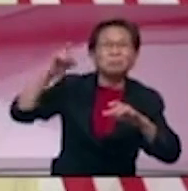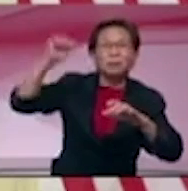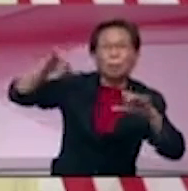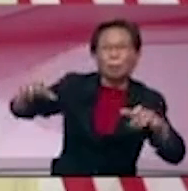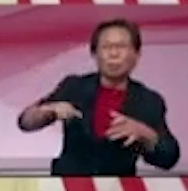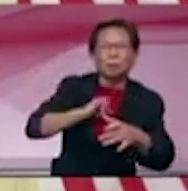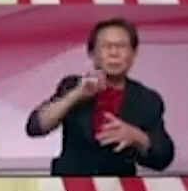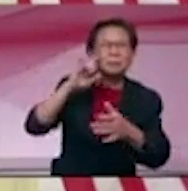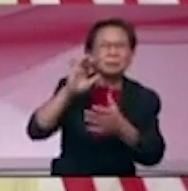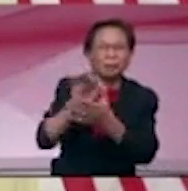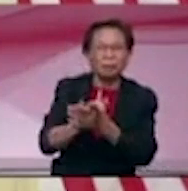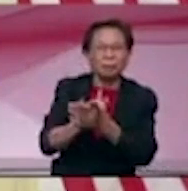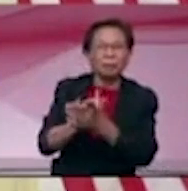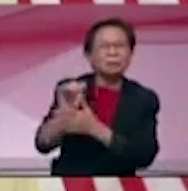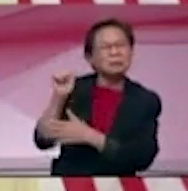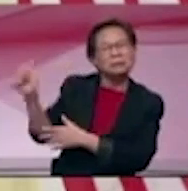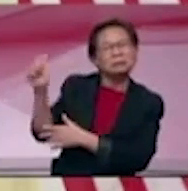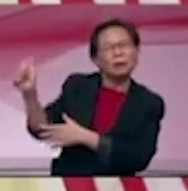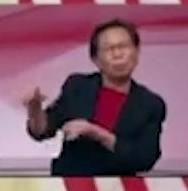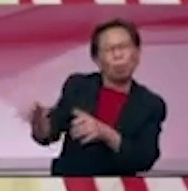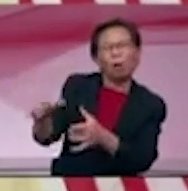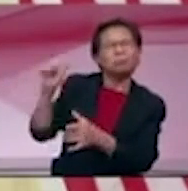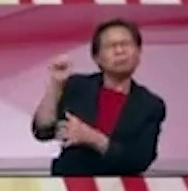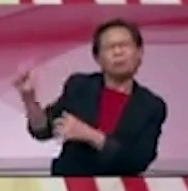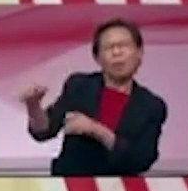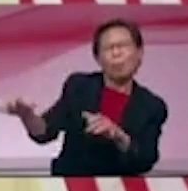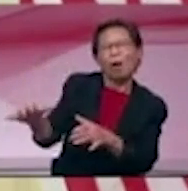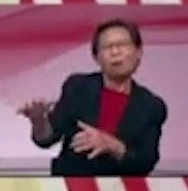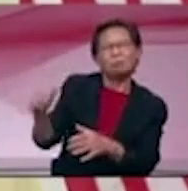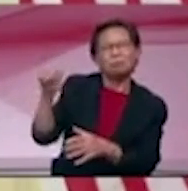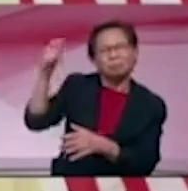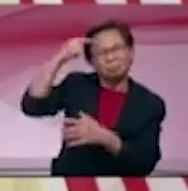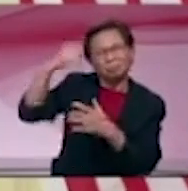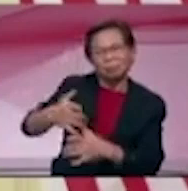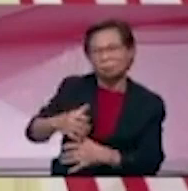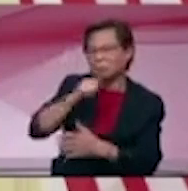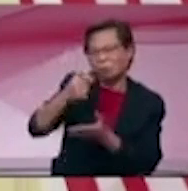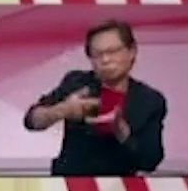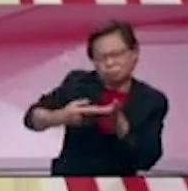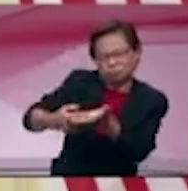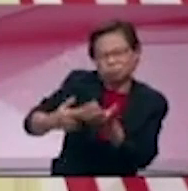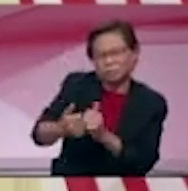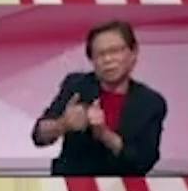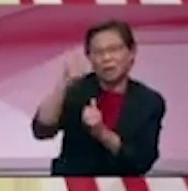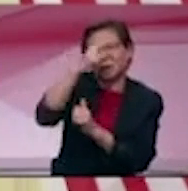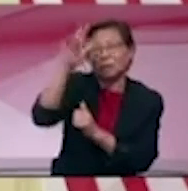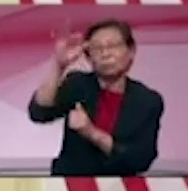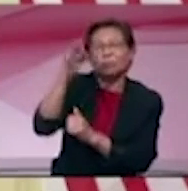percaya dilakukan oleh mereka sendiri dan tidak pun dibincangkan dengan pihak